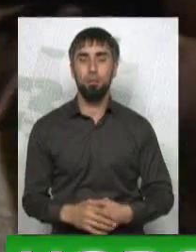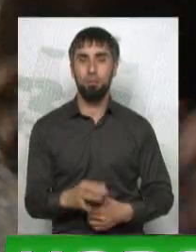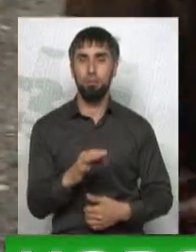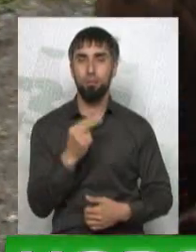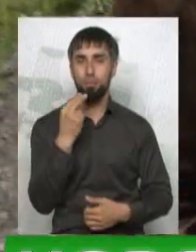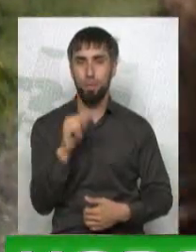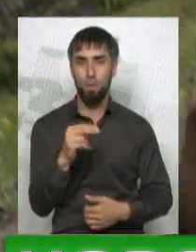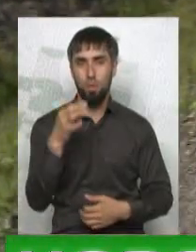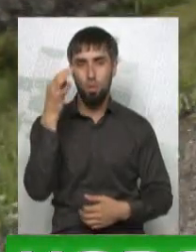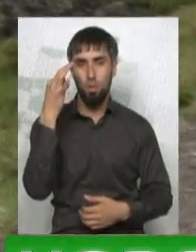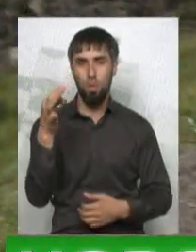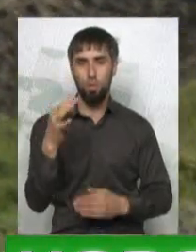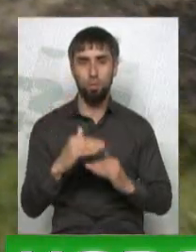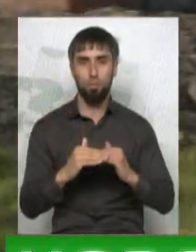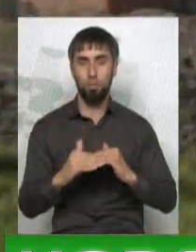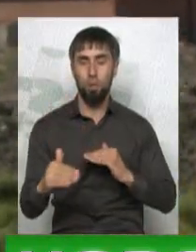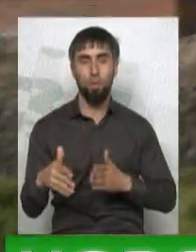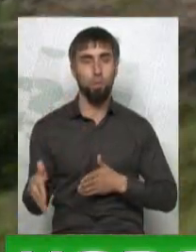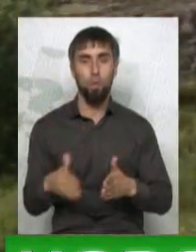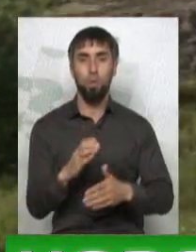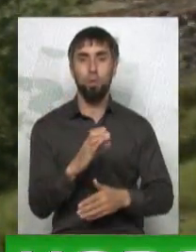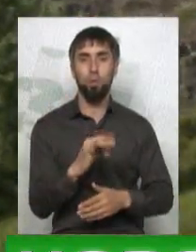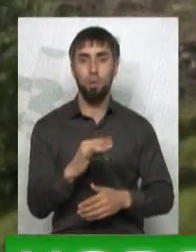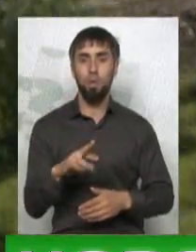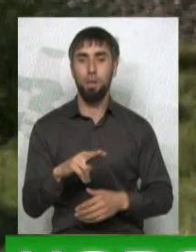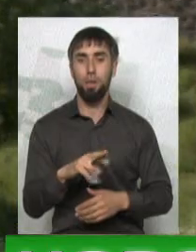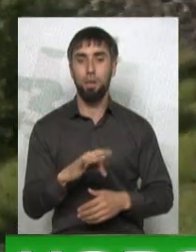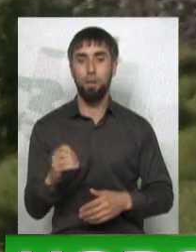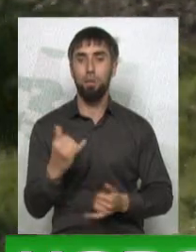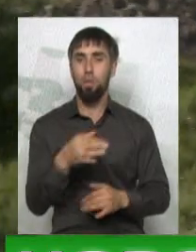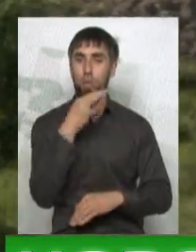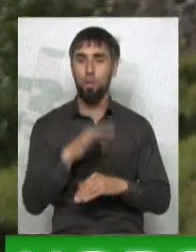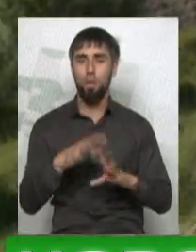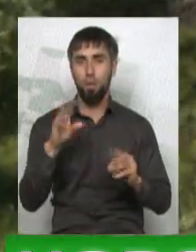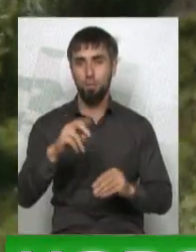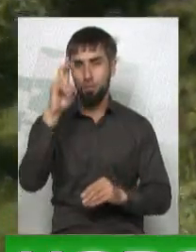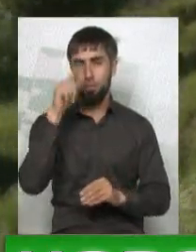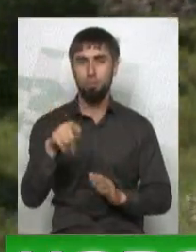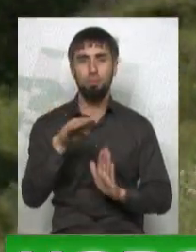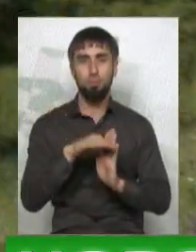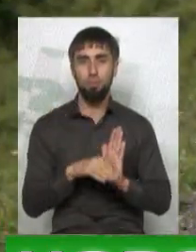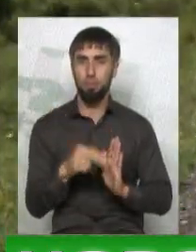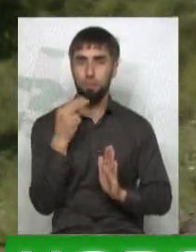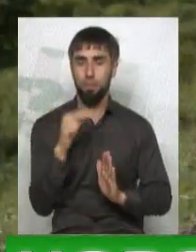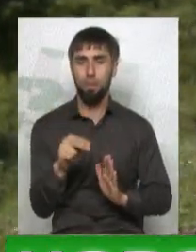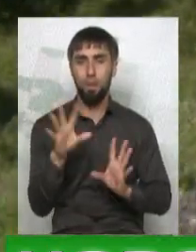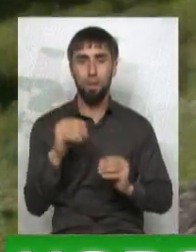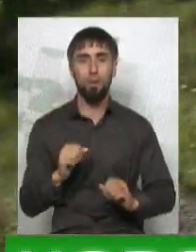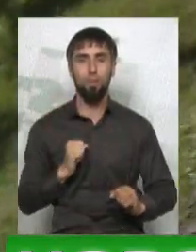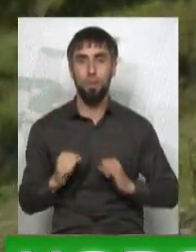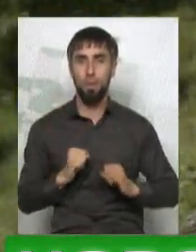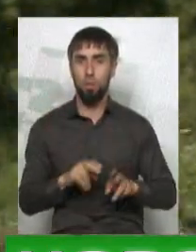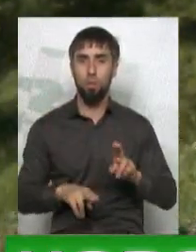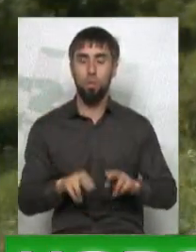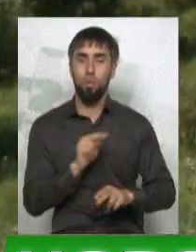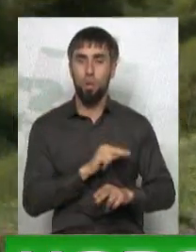Идеально ровное, гладкое полотно. Дорога Сурхахи-Яндри отныне отвечает всем государственным стандартам качества. Целая бригада